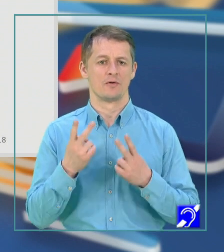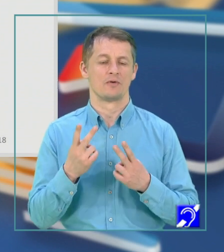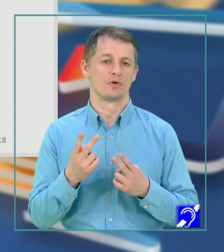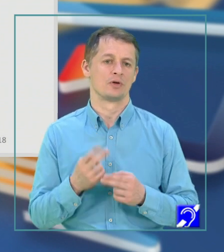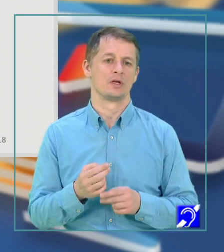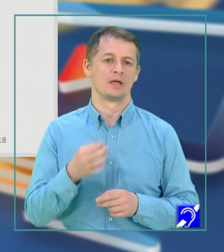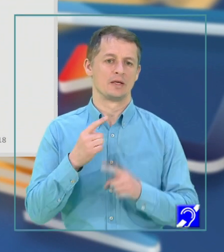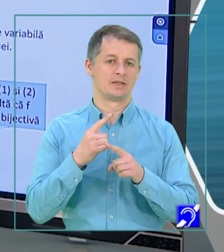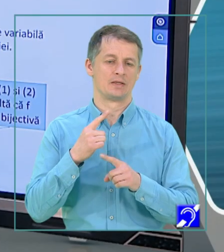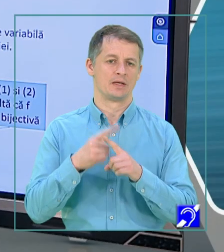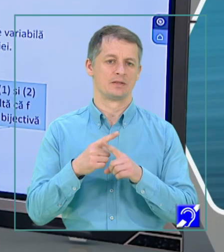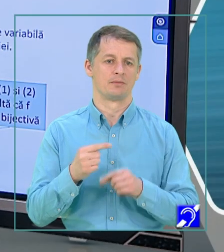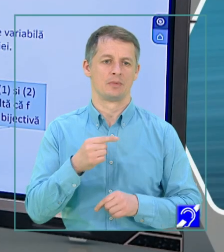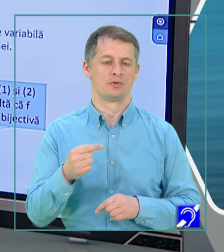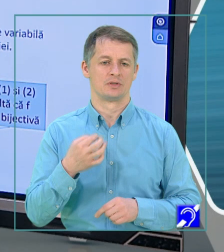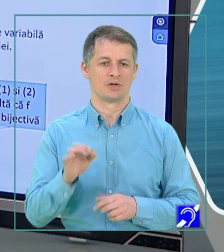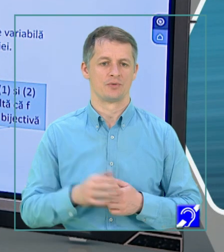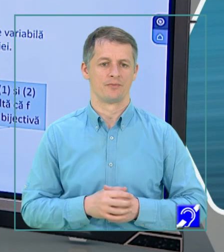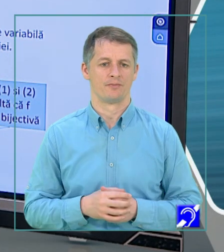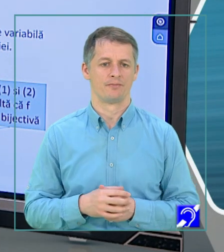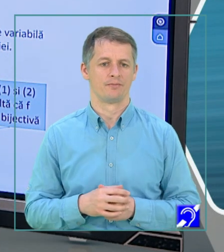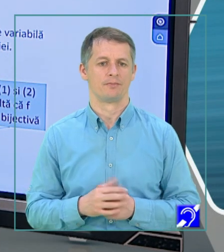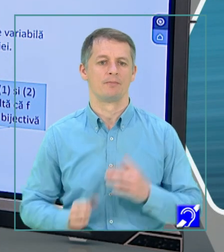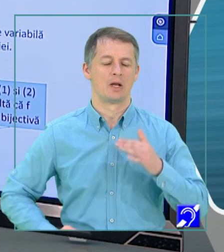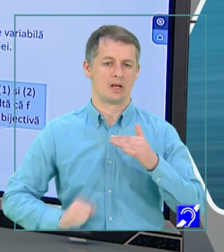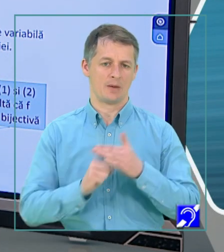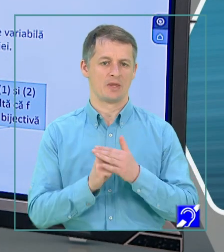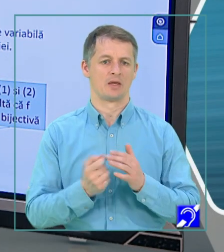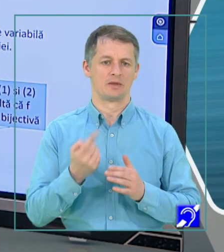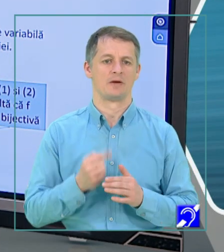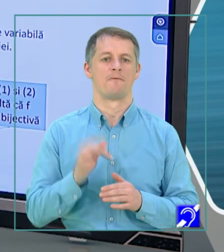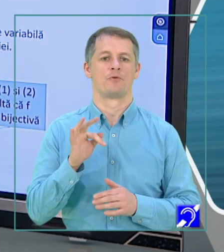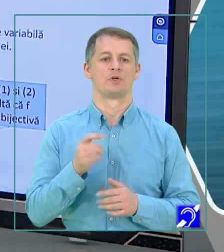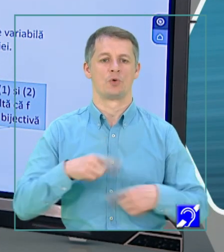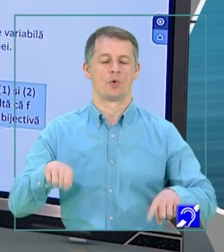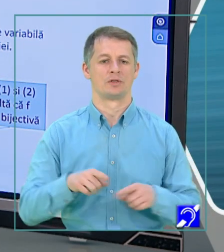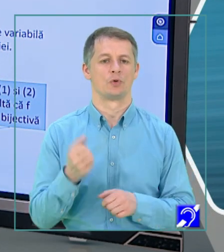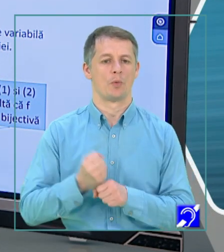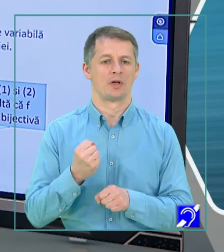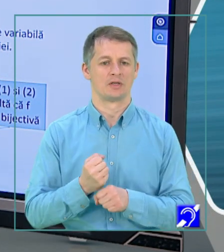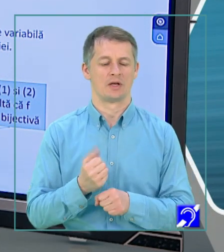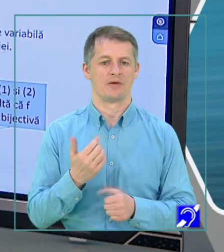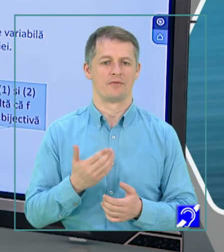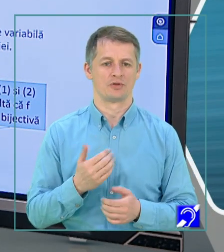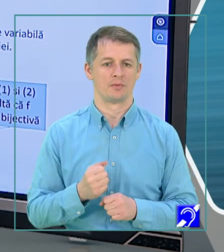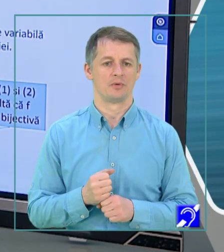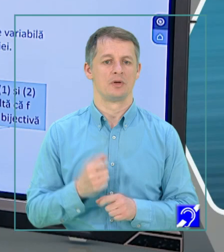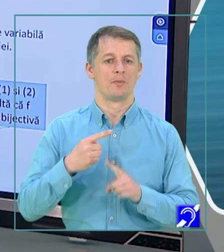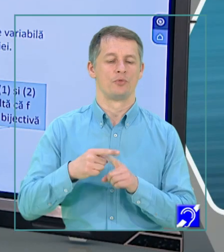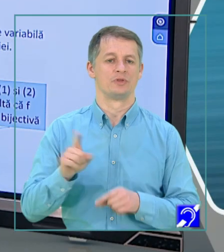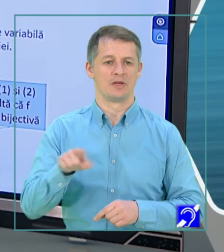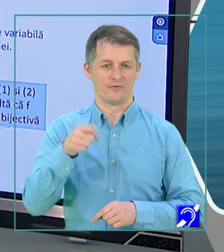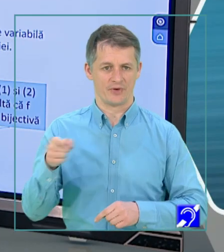mai mare decât minus 10. Limita când x tinde la minus 10 din funcția noastră, cu operațiile pe care le cunoașteți, este plus